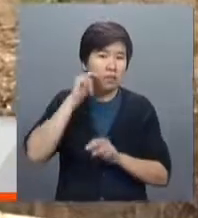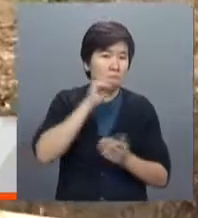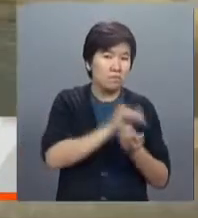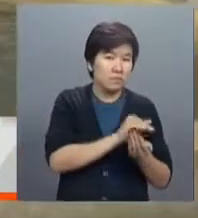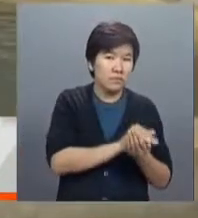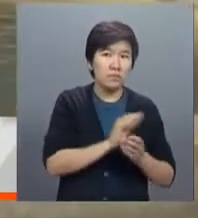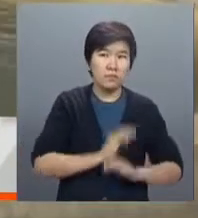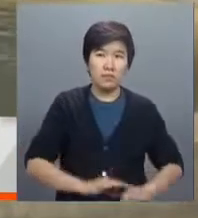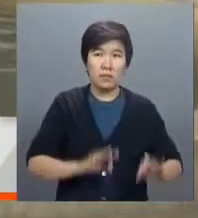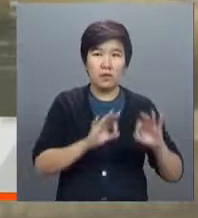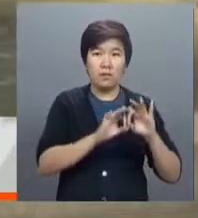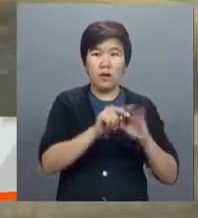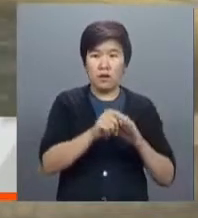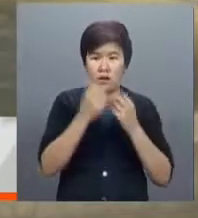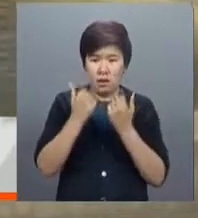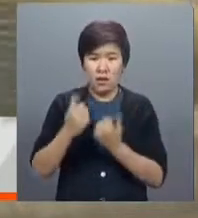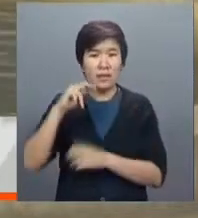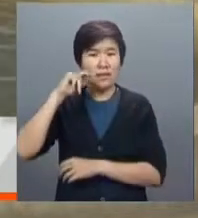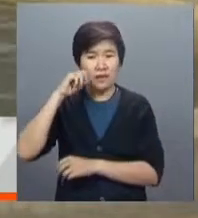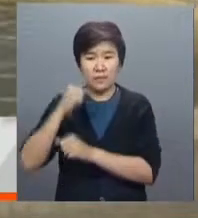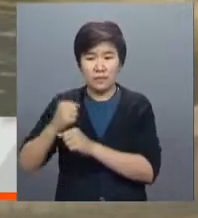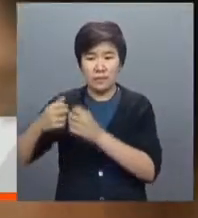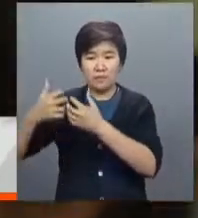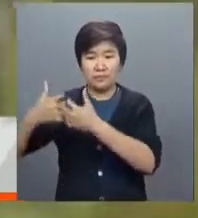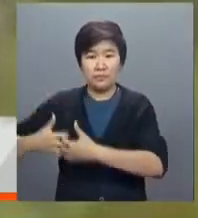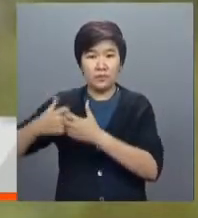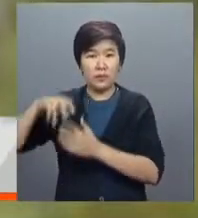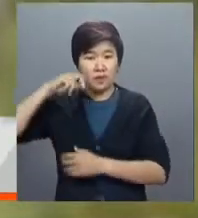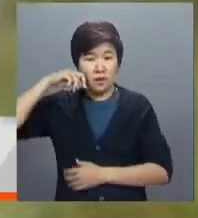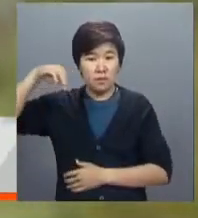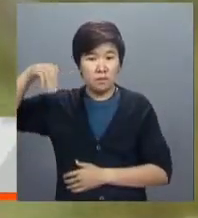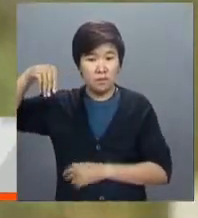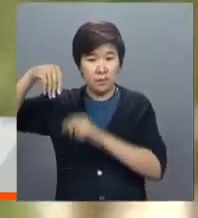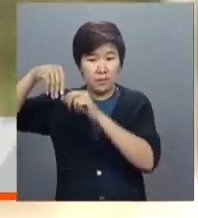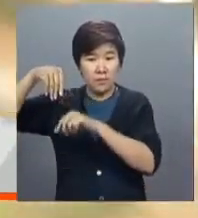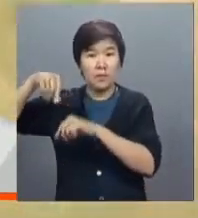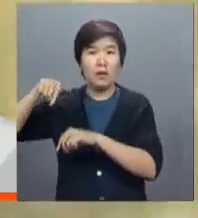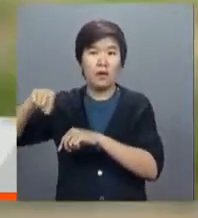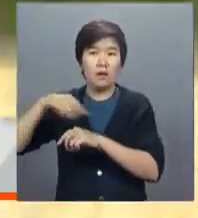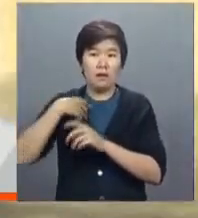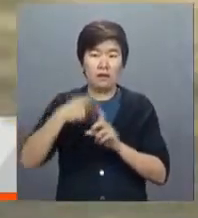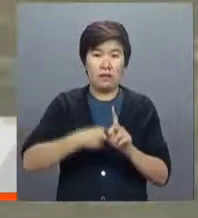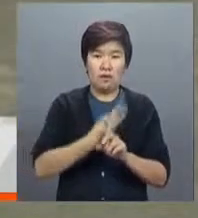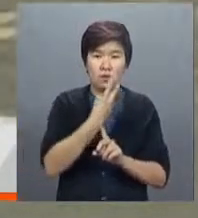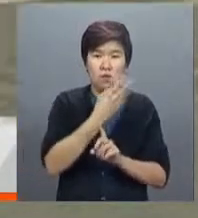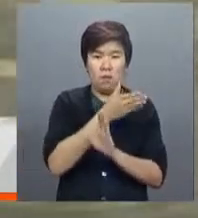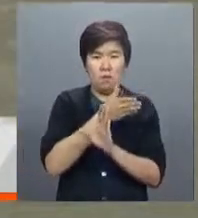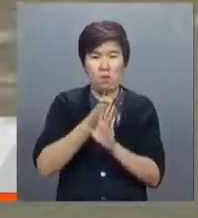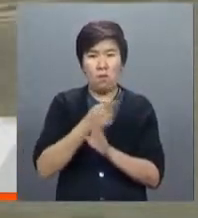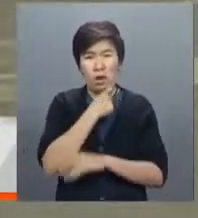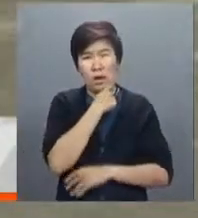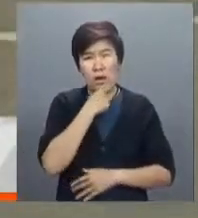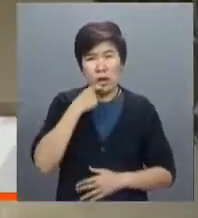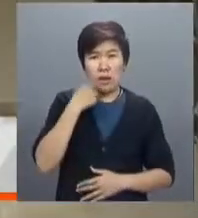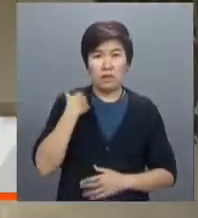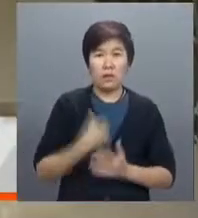ป็นหลังแหล่งน้ำดิบผลิตประปาของโรงพยาบาลแห้งขอดมานานกว่า2เดือนสาธารณสุขอำเภอเวียงเก่าระบุว่าโรงพ